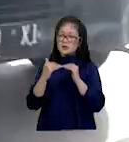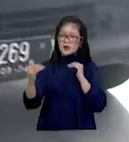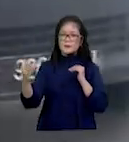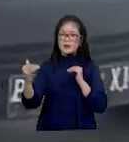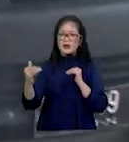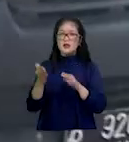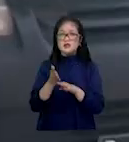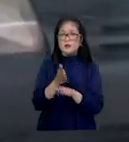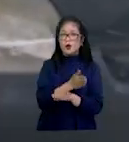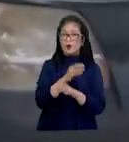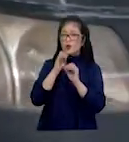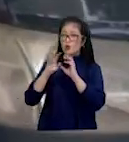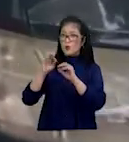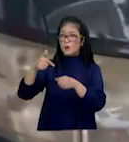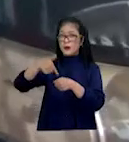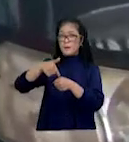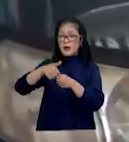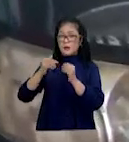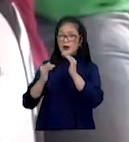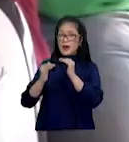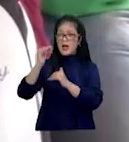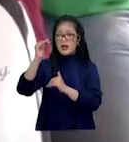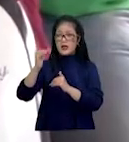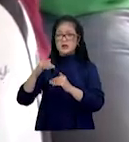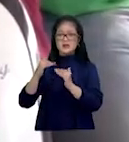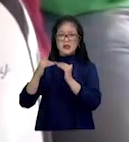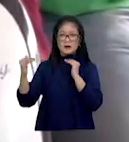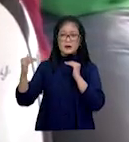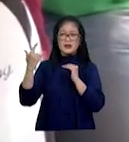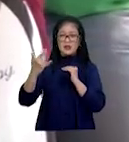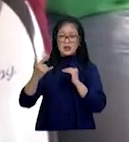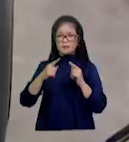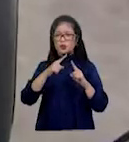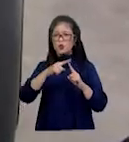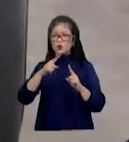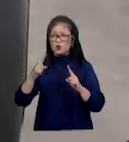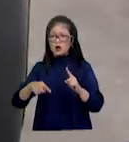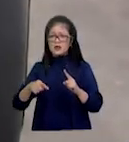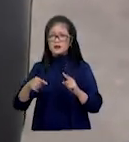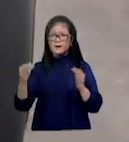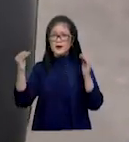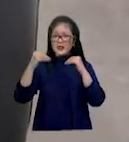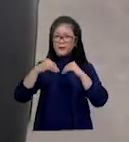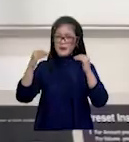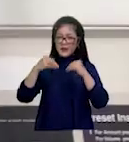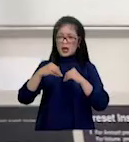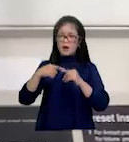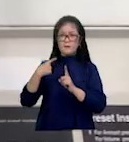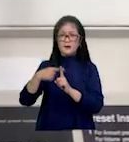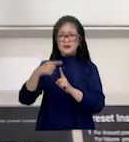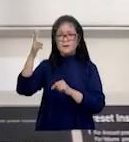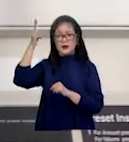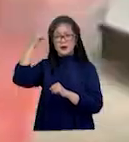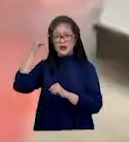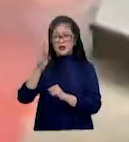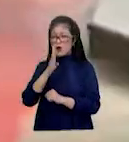subsidi BBM di Istana Negara. Hal ini menjadi tugas Pertamina dari pemerintah sehingga BUMN akan bersiaga penuh selama 3 hari ke